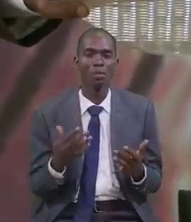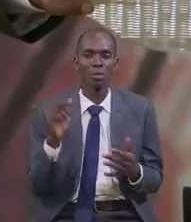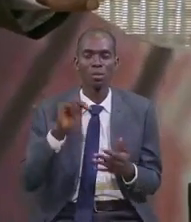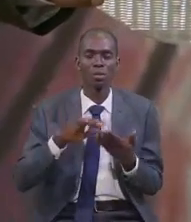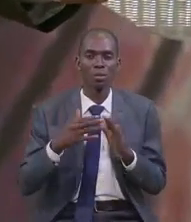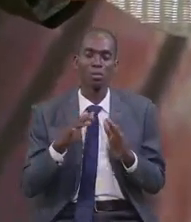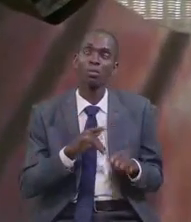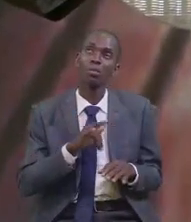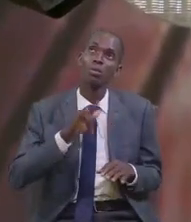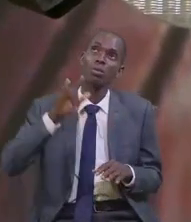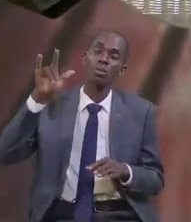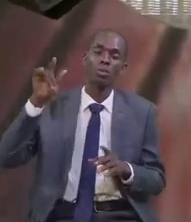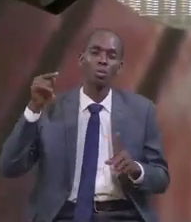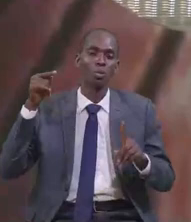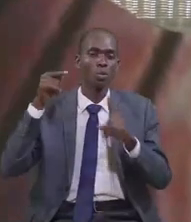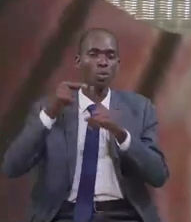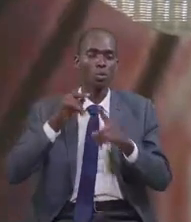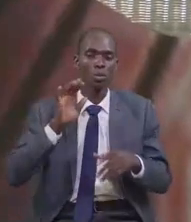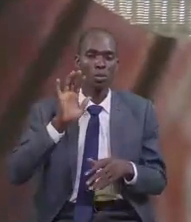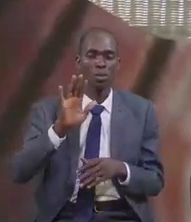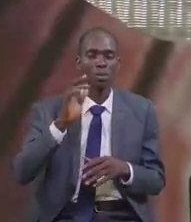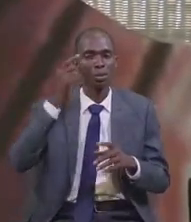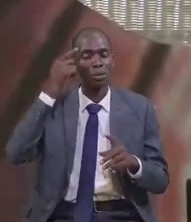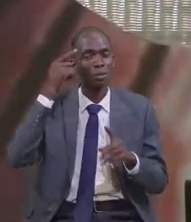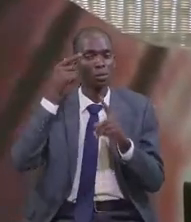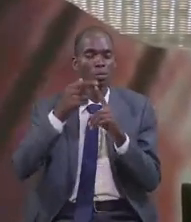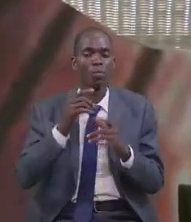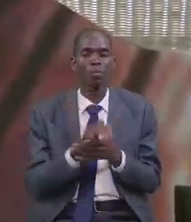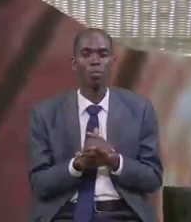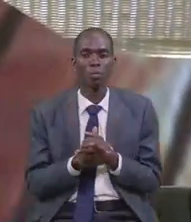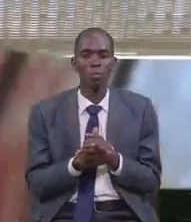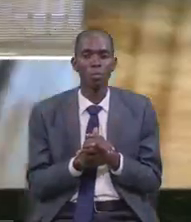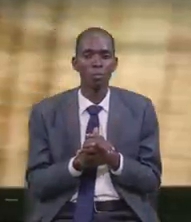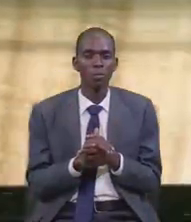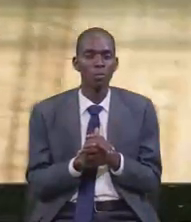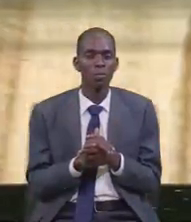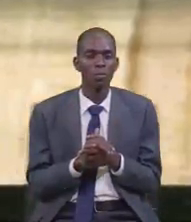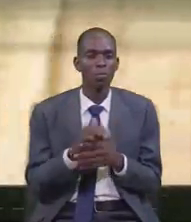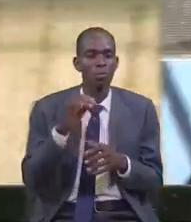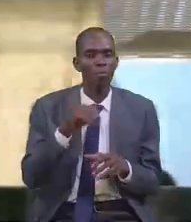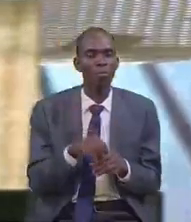but. S'élevant vers son but. Un tel homme, l'apôtre Paul, voyons Philippiens.